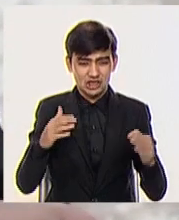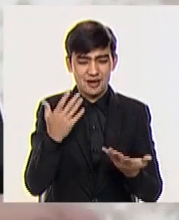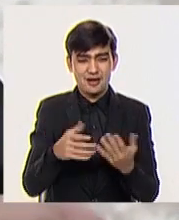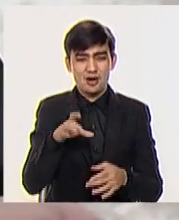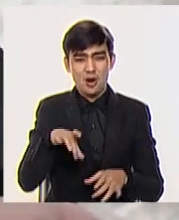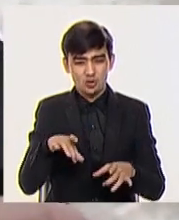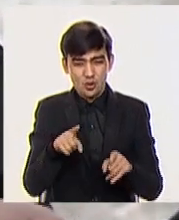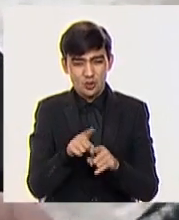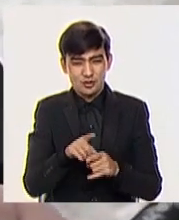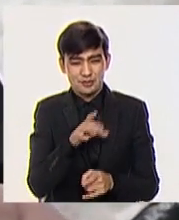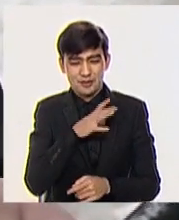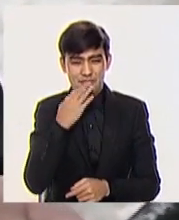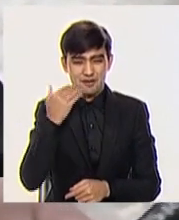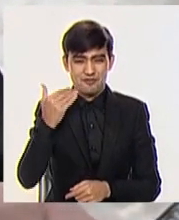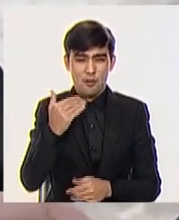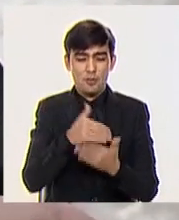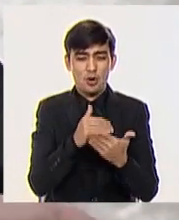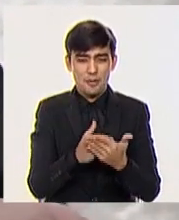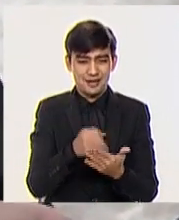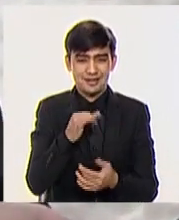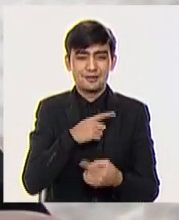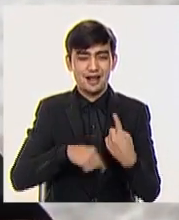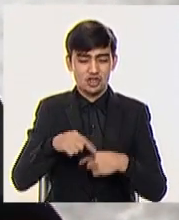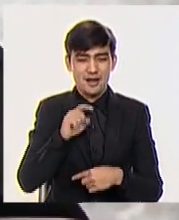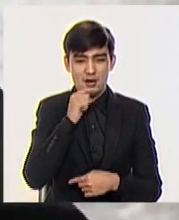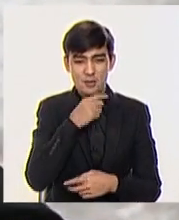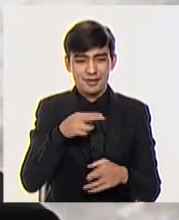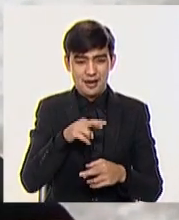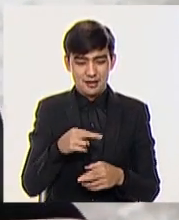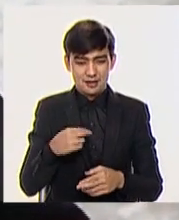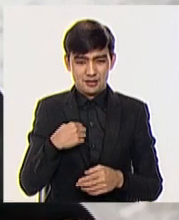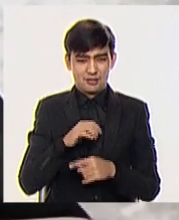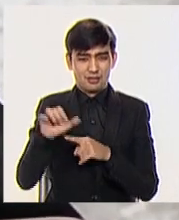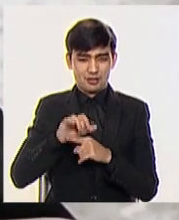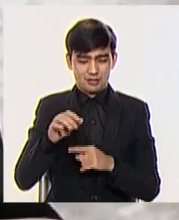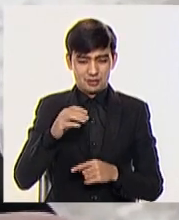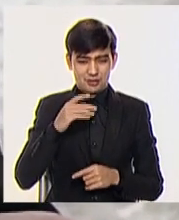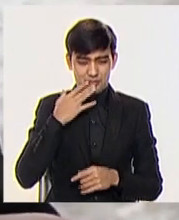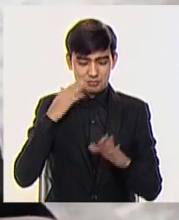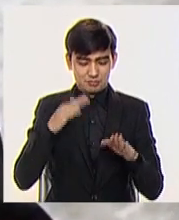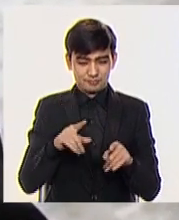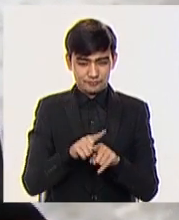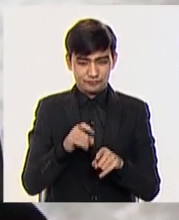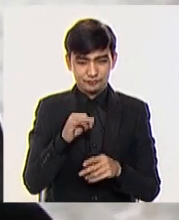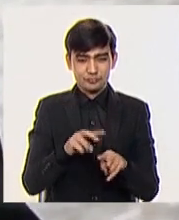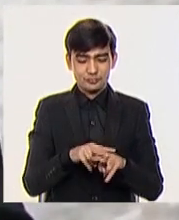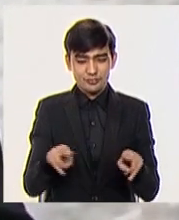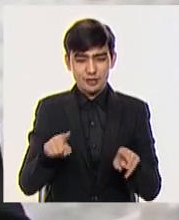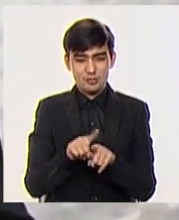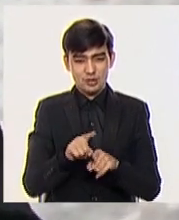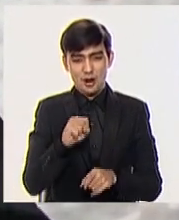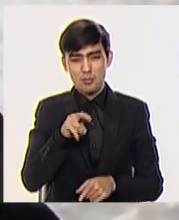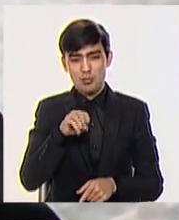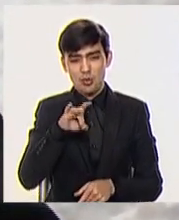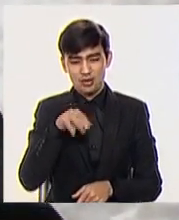деген сияқтылар, бәрі шетелдің программасы, біздің мына экономикамыздың ақшасы сыртқа кетіп жатыр. Сондықтан сондайға ұқсас апорт деген